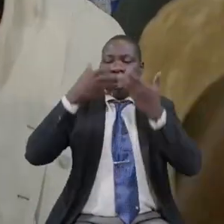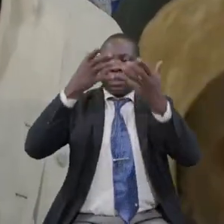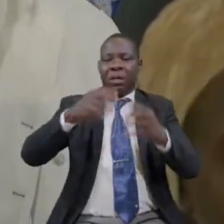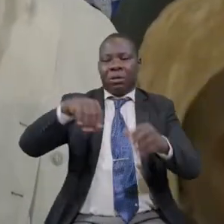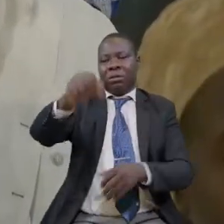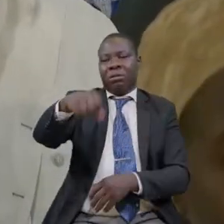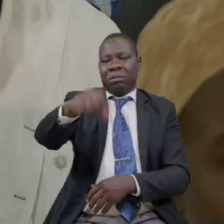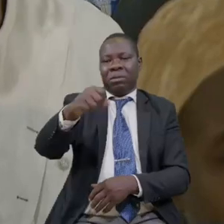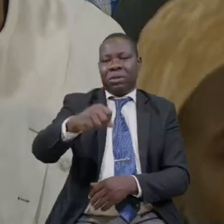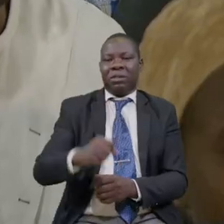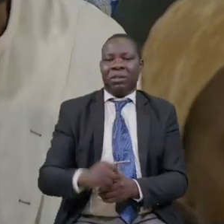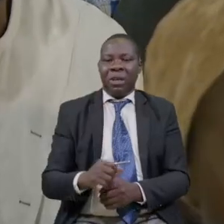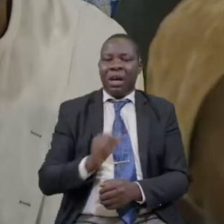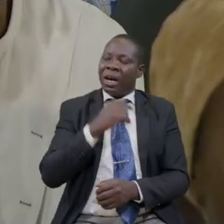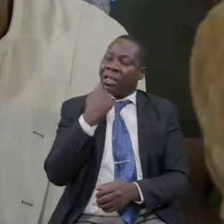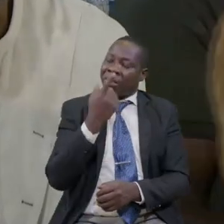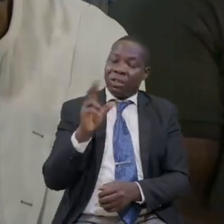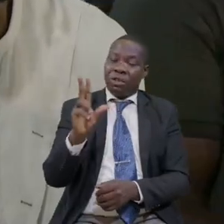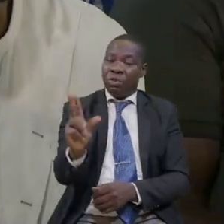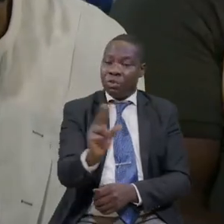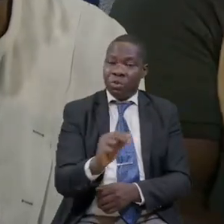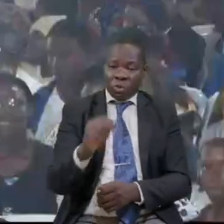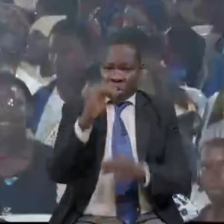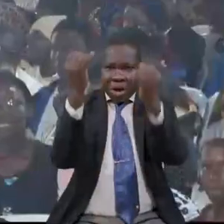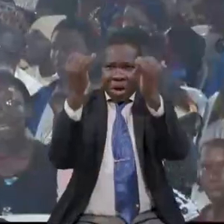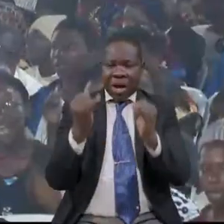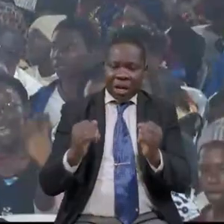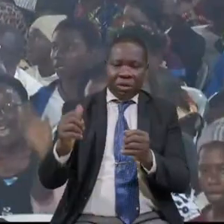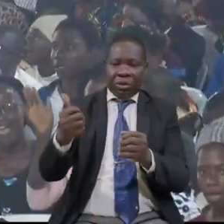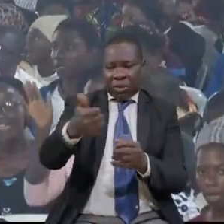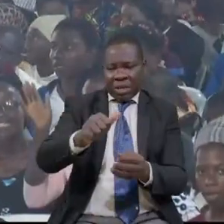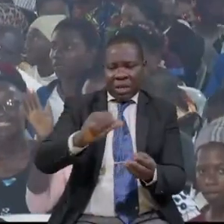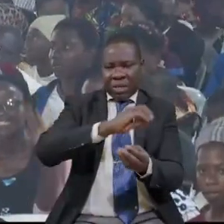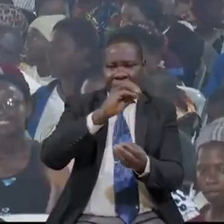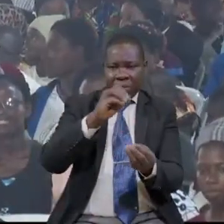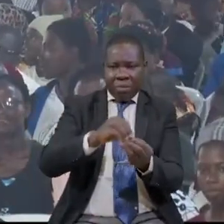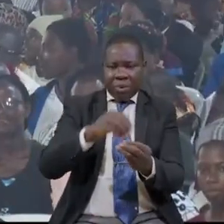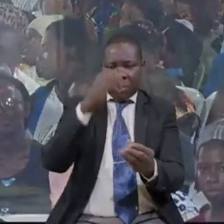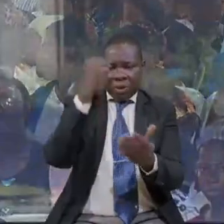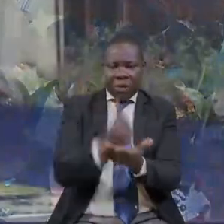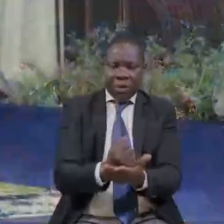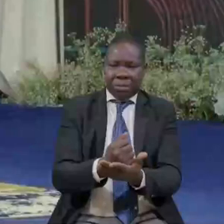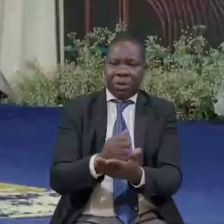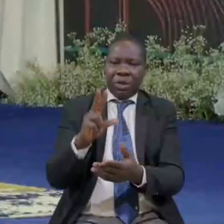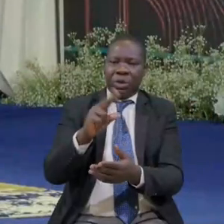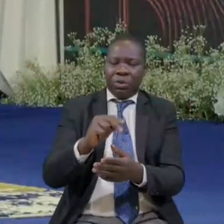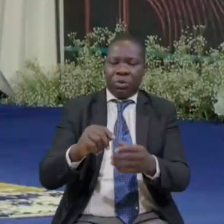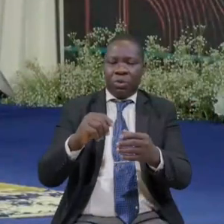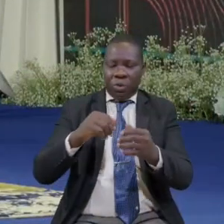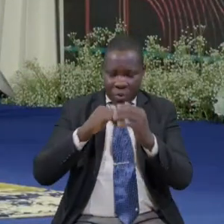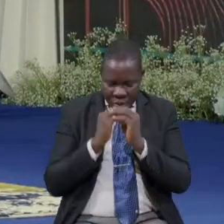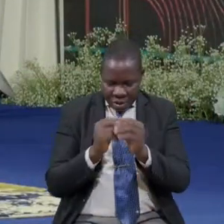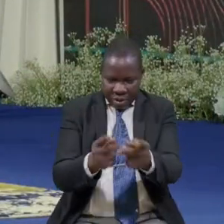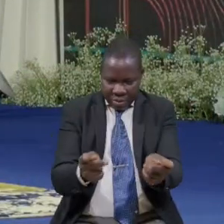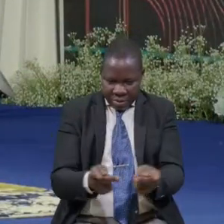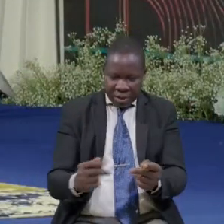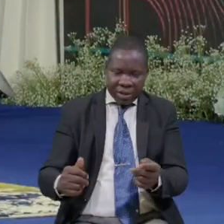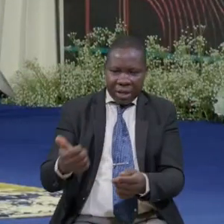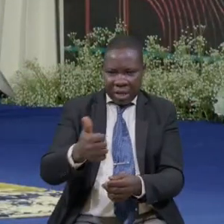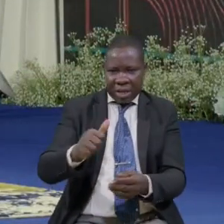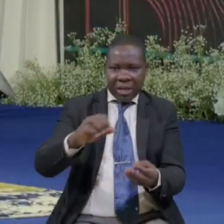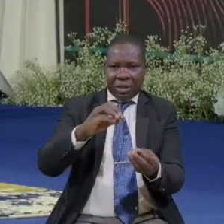Je dis, plus jamais d'idoles. plus jamais de couvent. Si vous